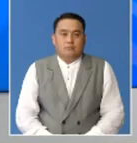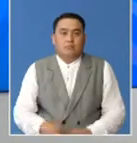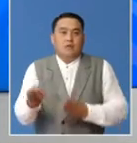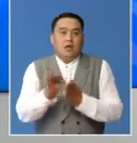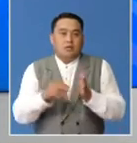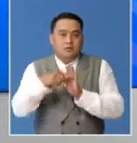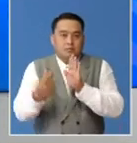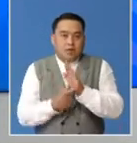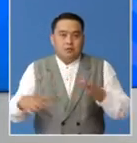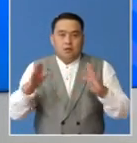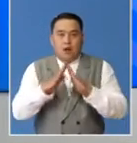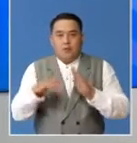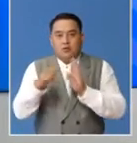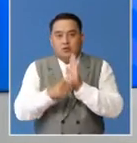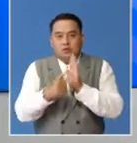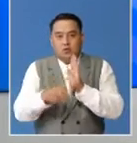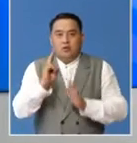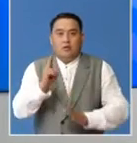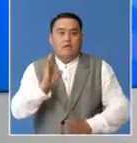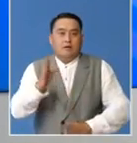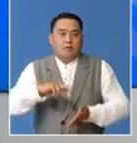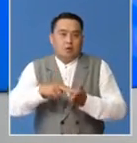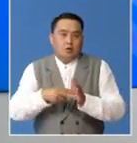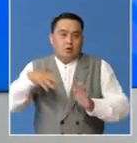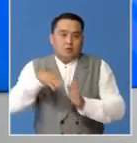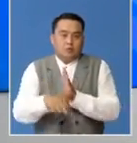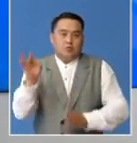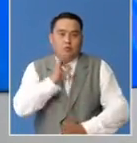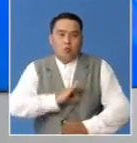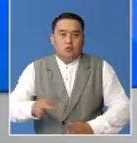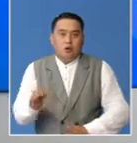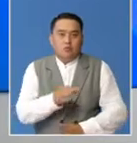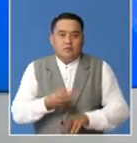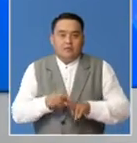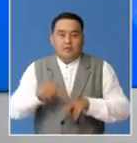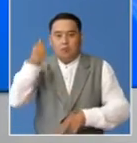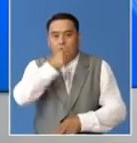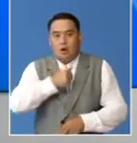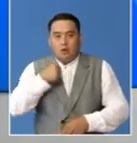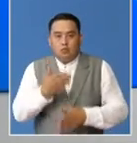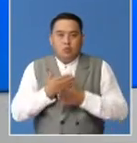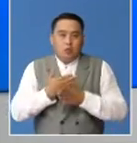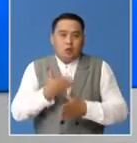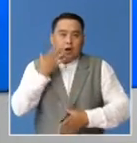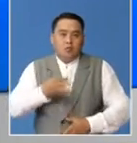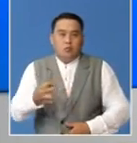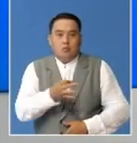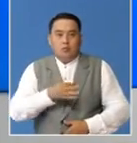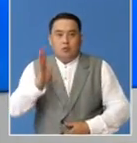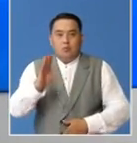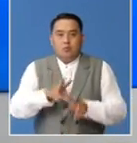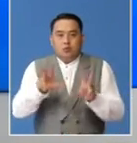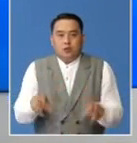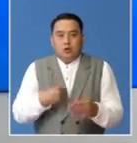Сразу 17 домов почти на 600 квартир планируют ввести в эксплуатацию в области в этом году, благодаря чему у ЖТСУСов появится